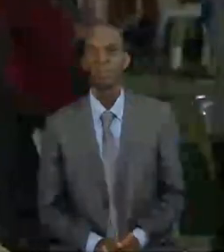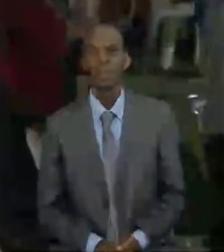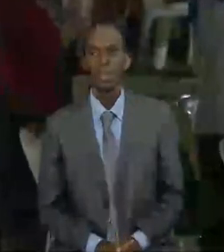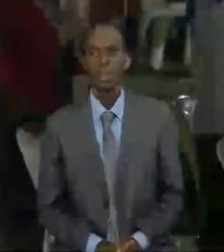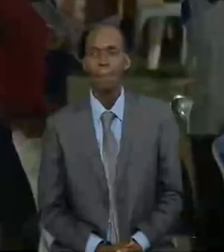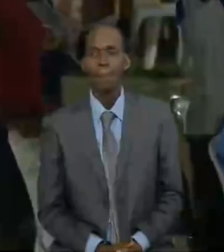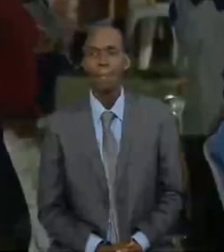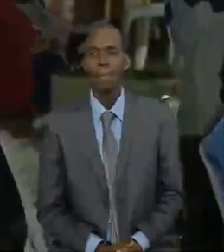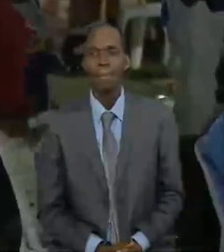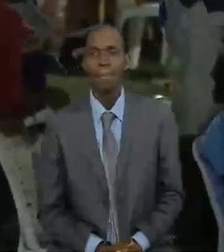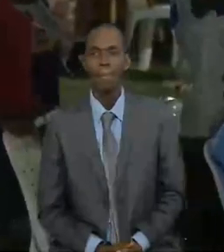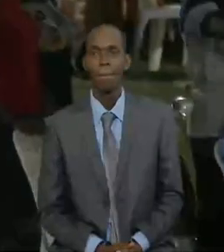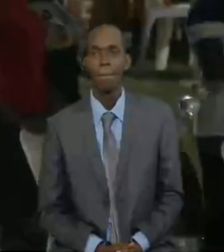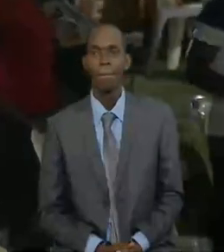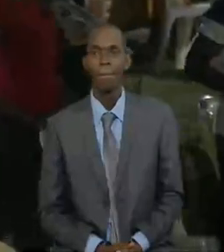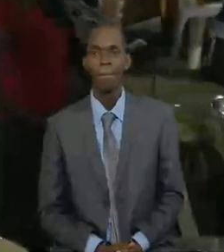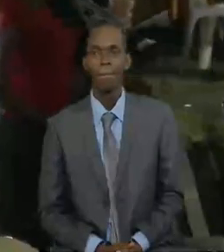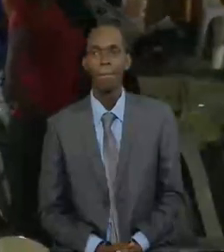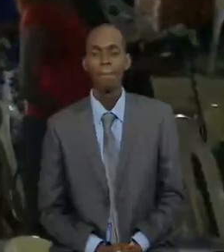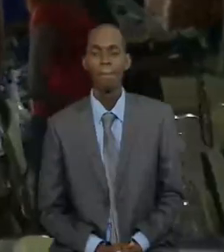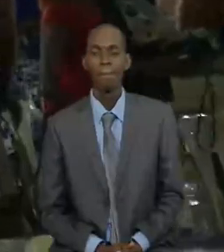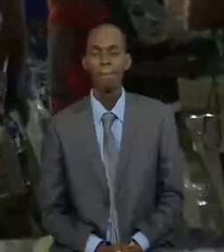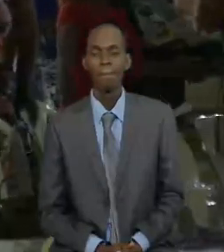gloire à Dieu